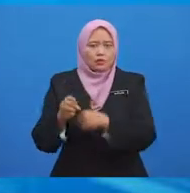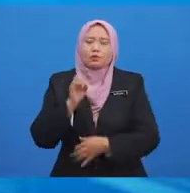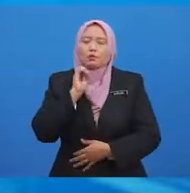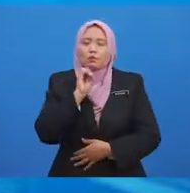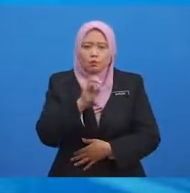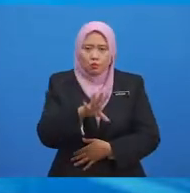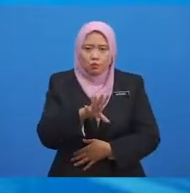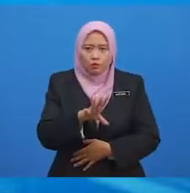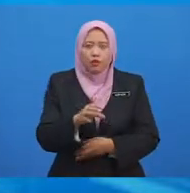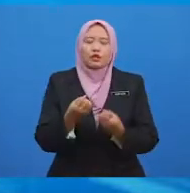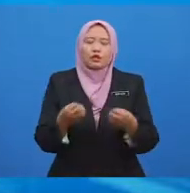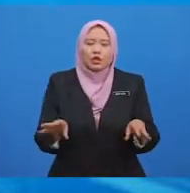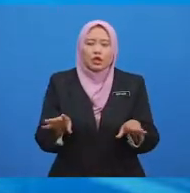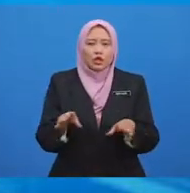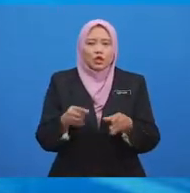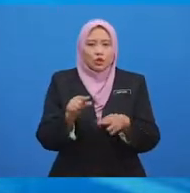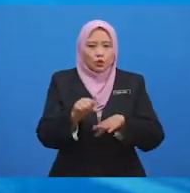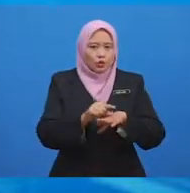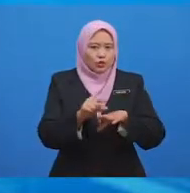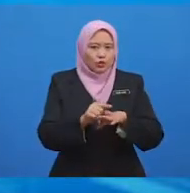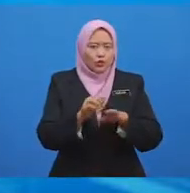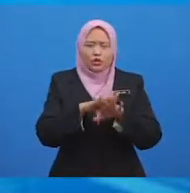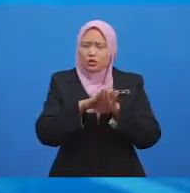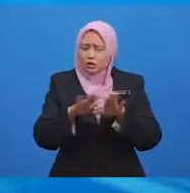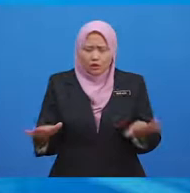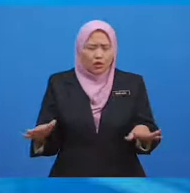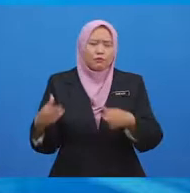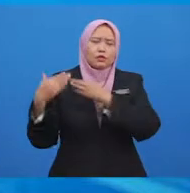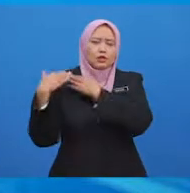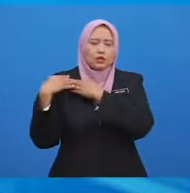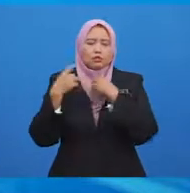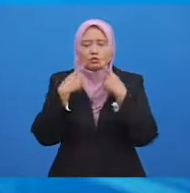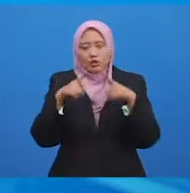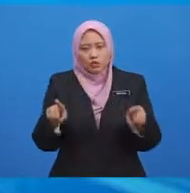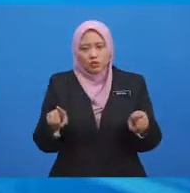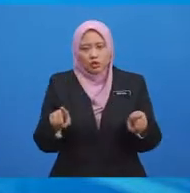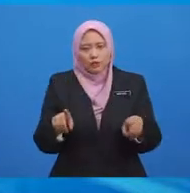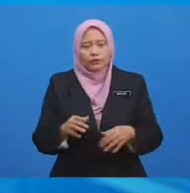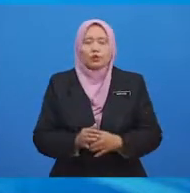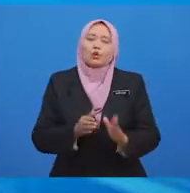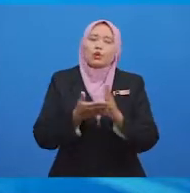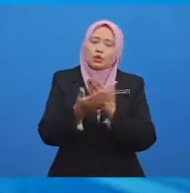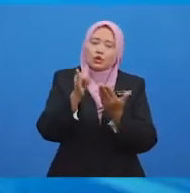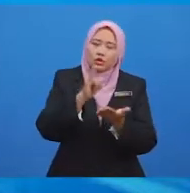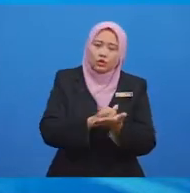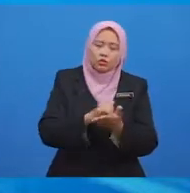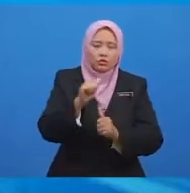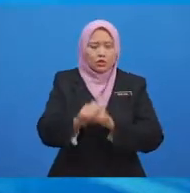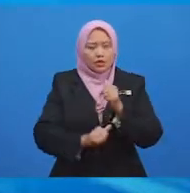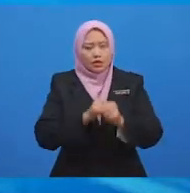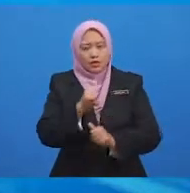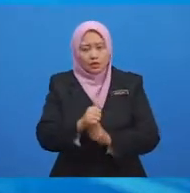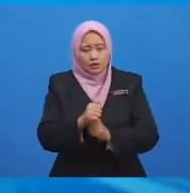telah kita gunakan dengan tidak bertanggungjawab, maka alam sekitar kita akan